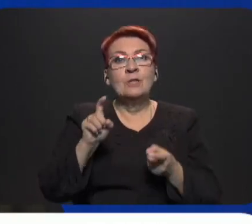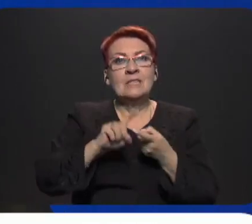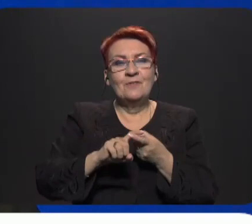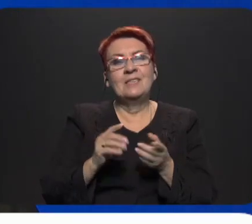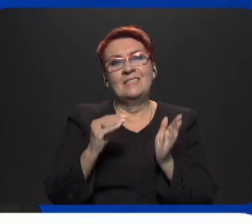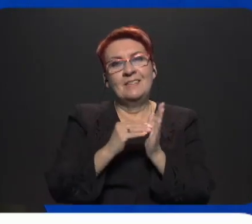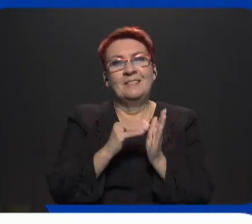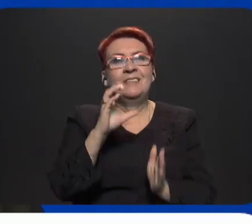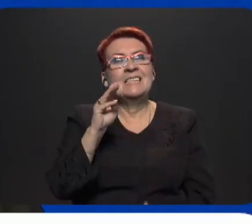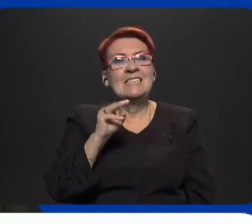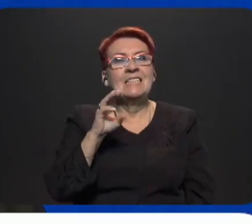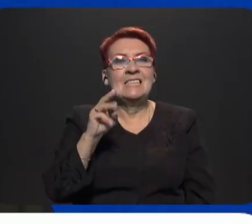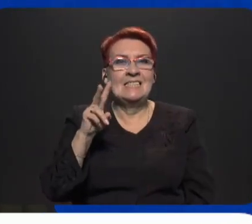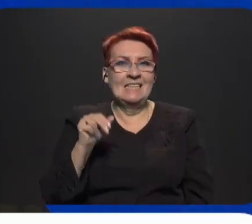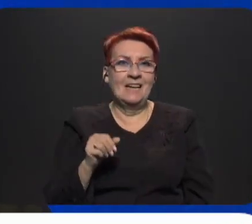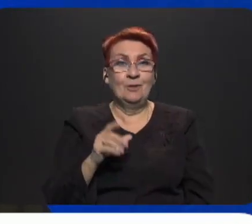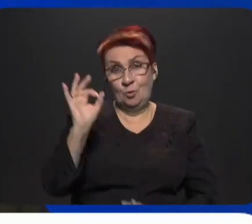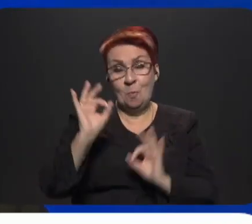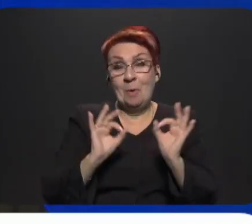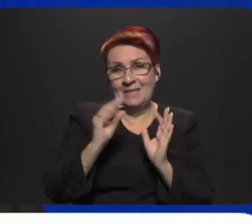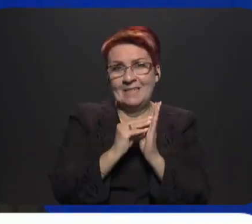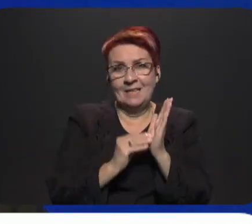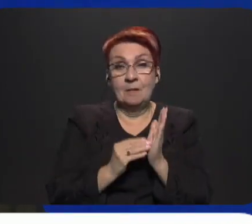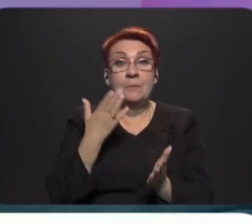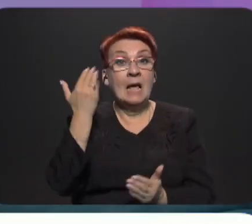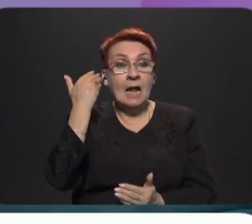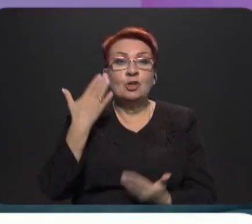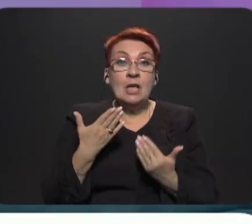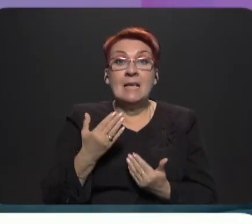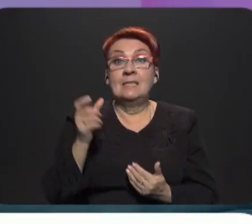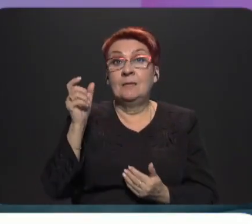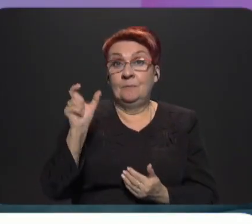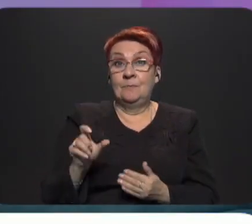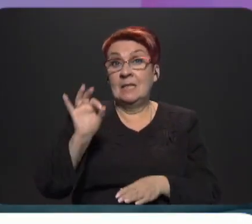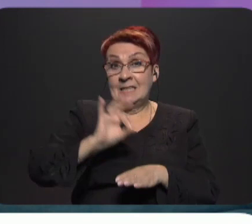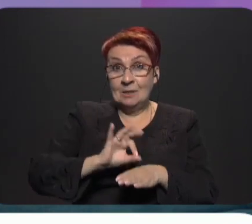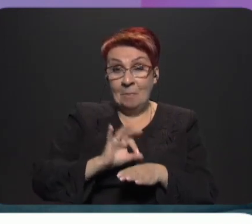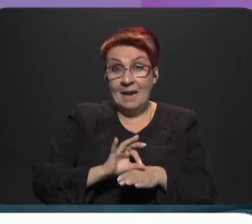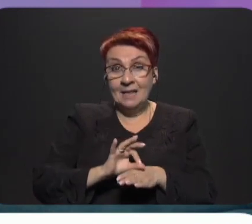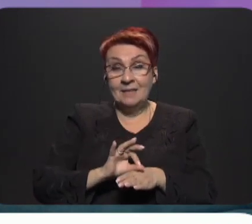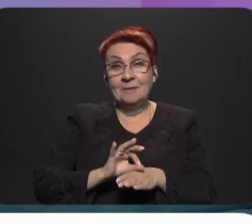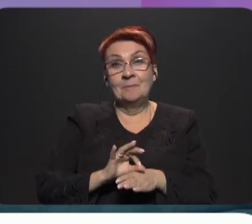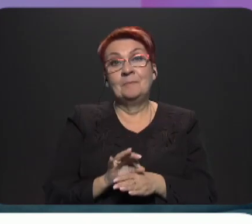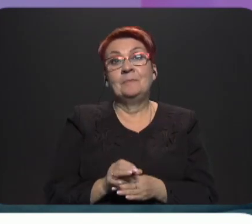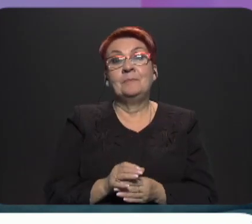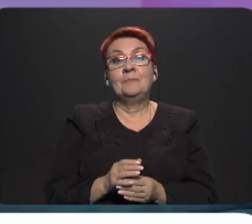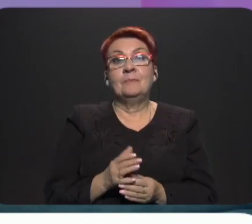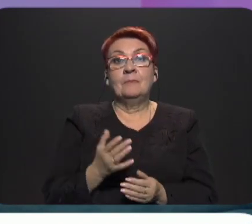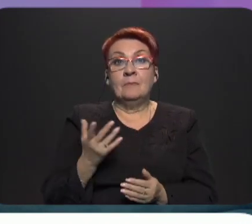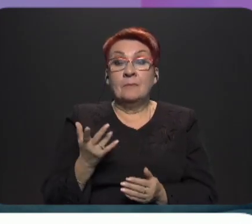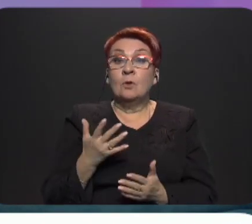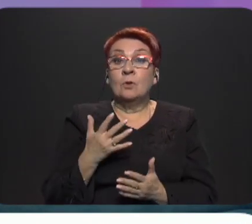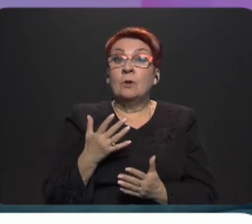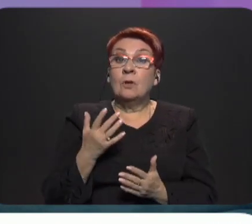статистикой. Дело в том, что раньше, если ты заболел, то больше вероятности, что ты можешь